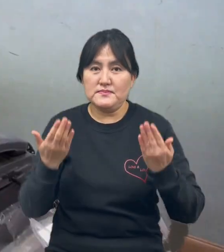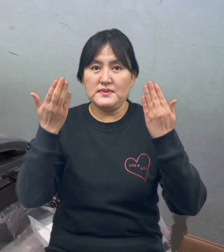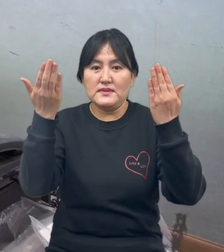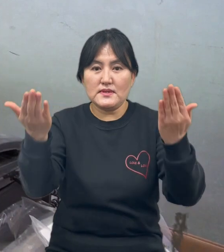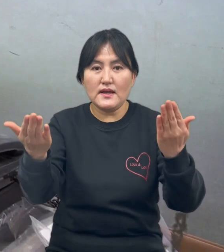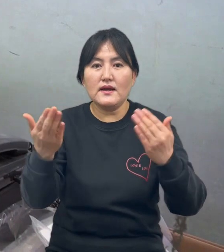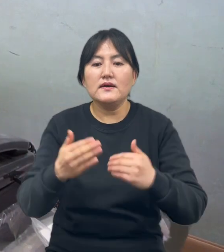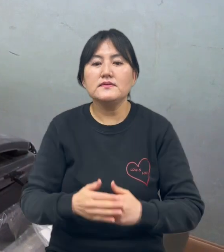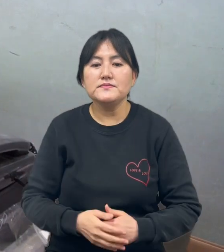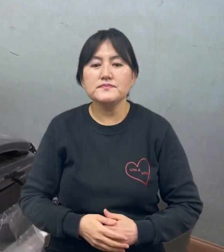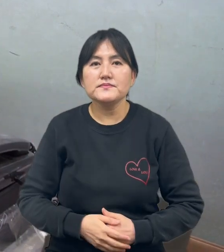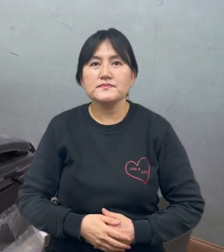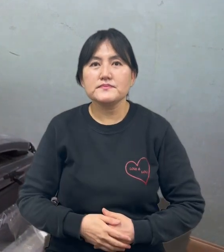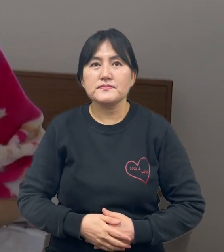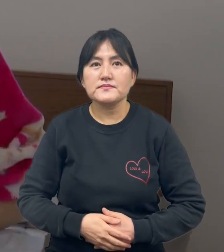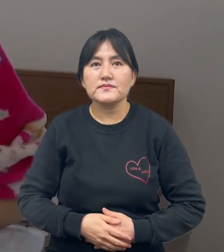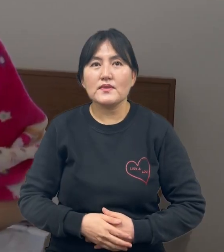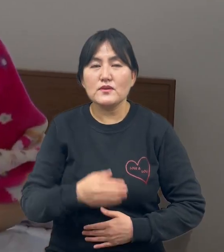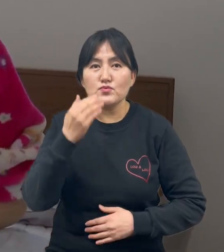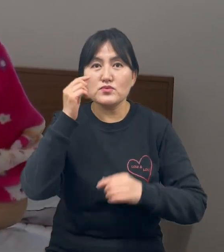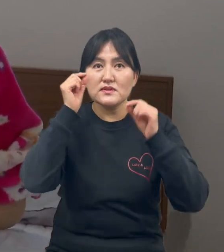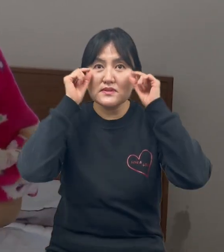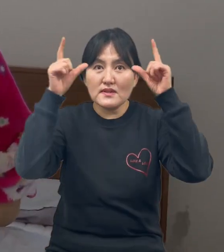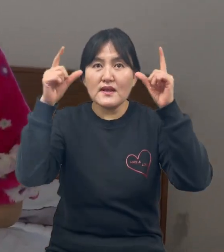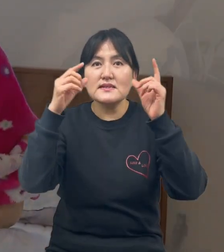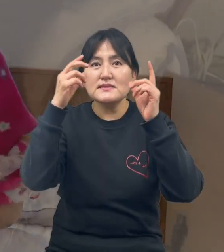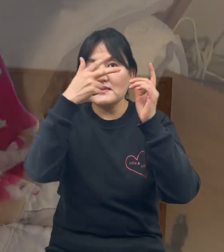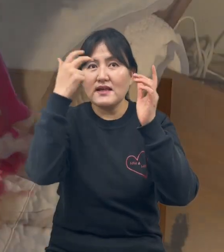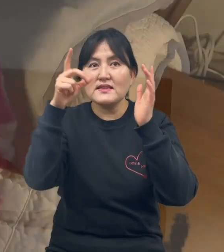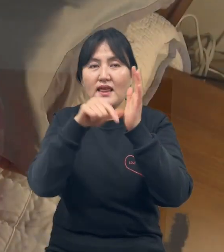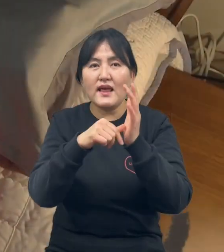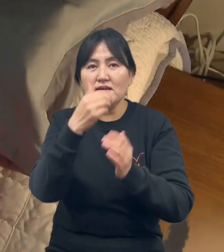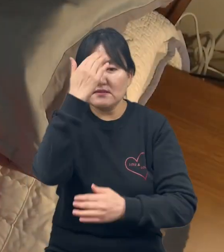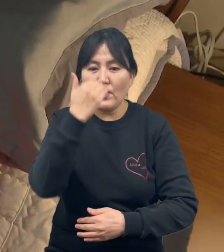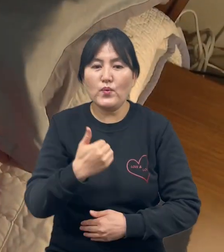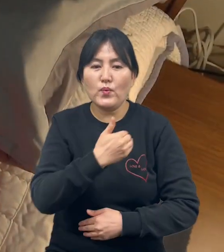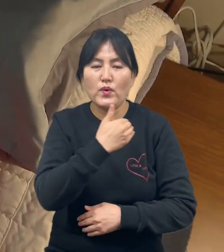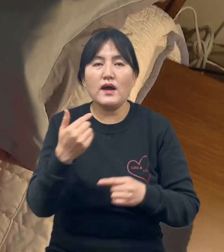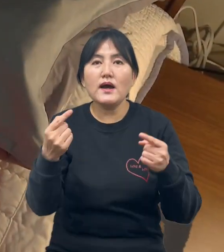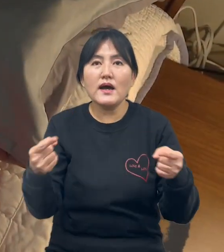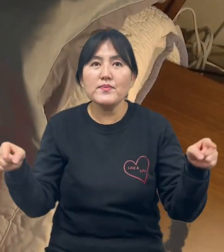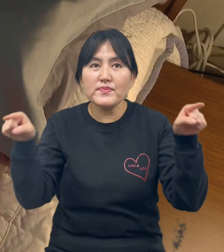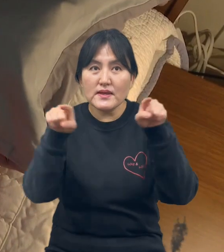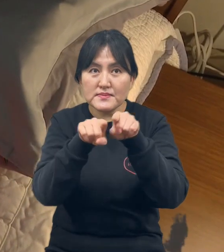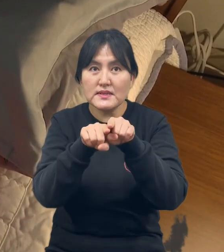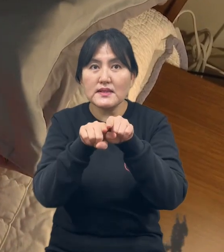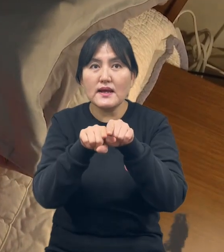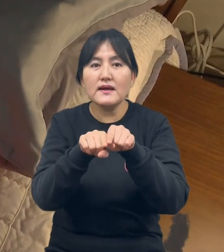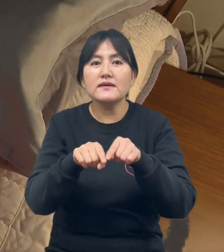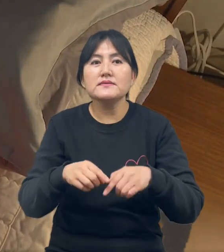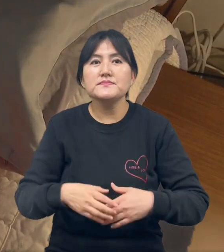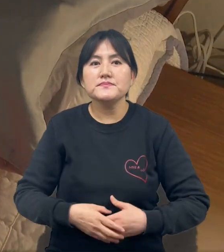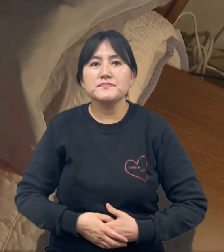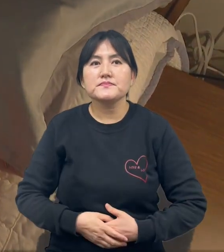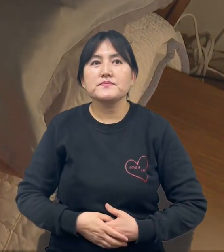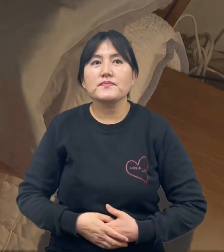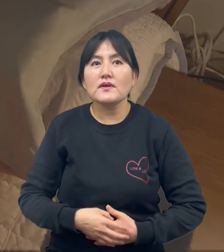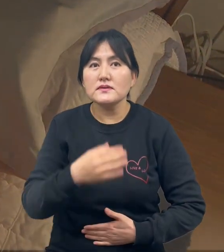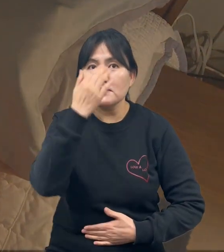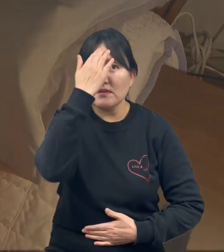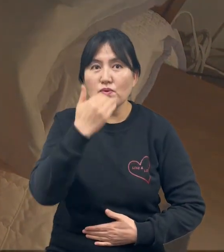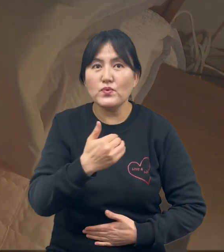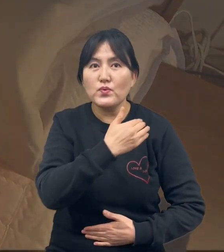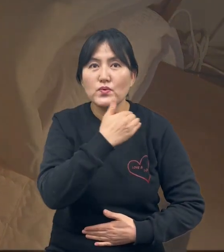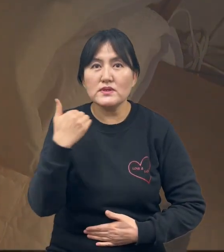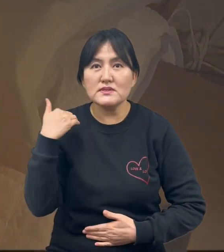끝에 성호경을 바칩니다. 눈 떠서 잘 때까지 성호경과 함께하는 것이지요. 성호경은